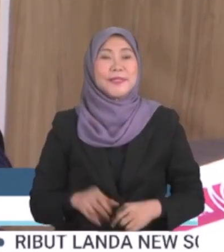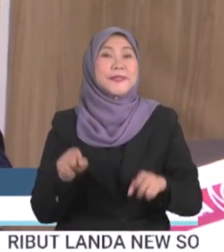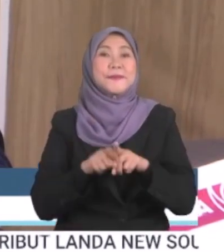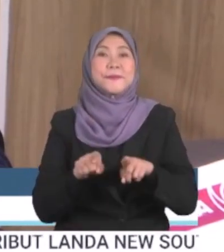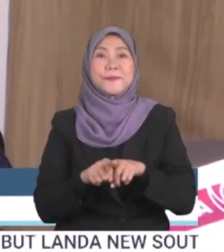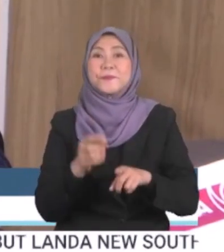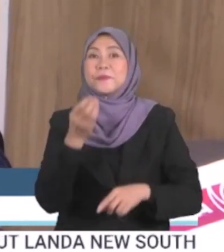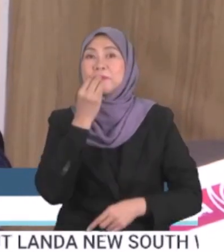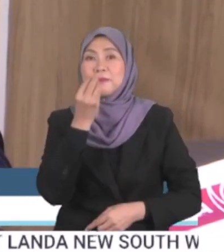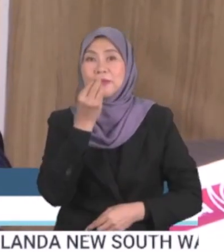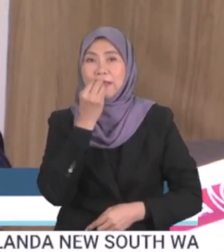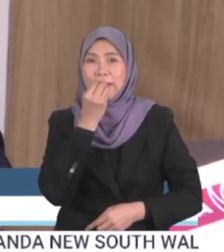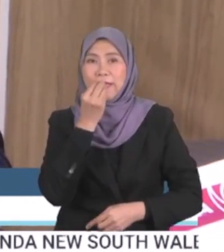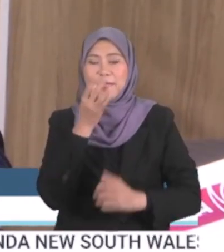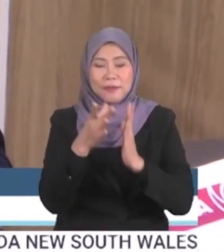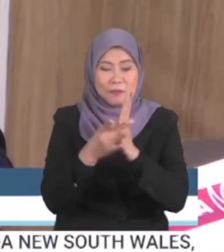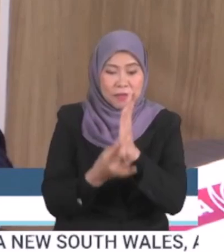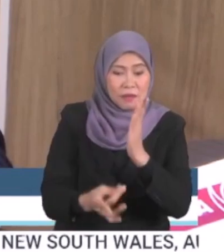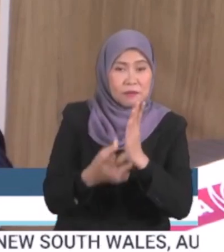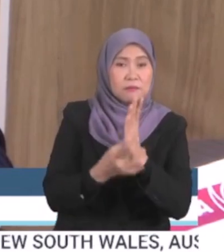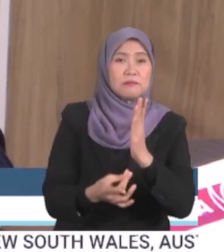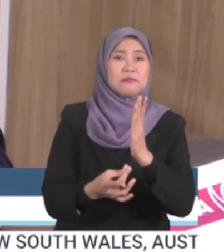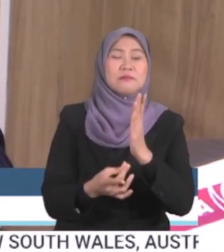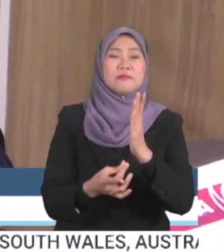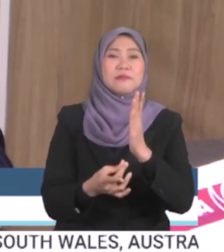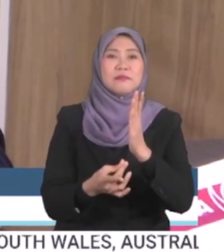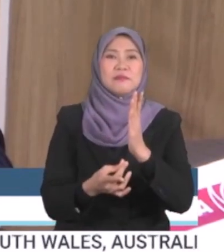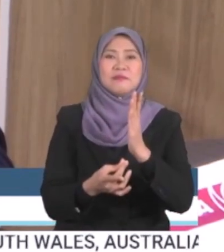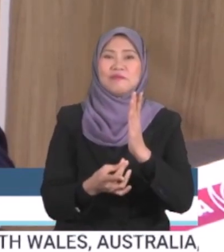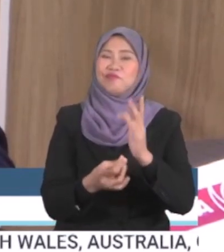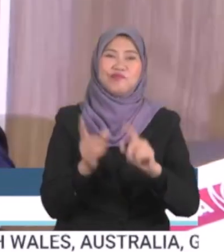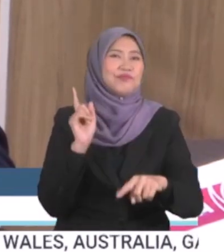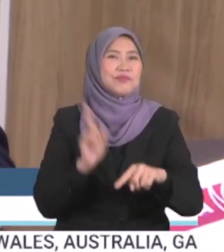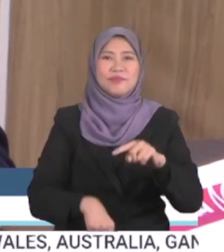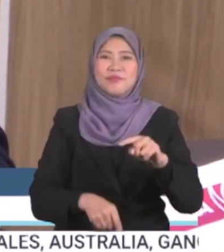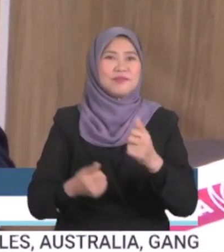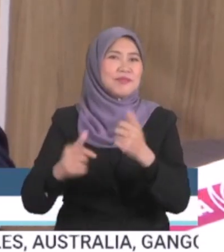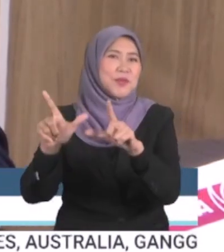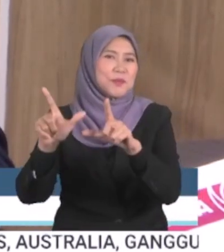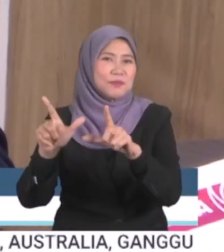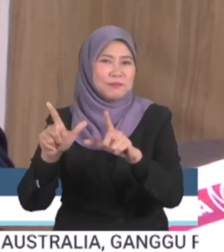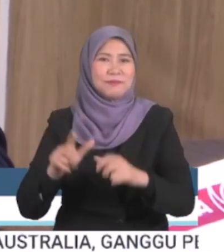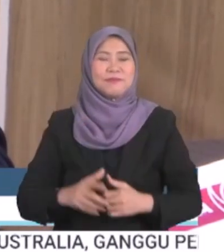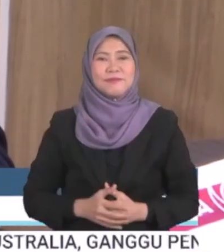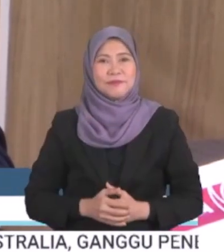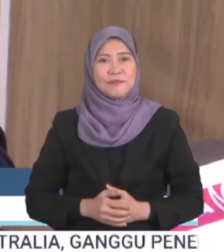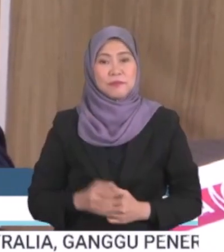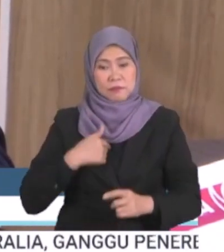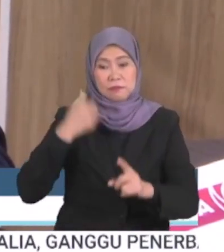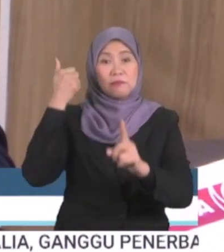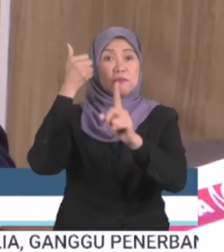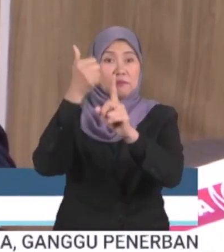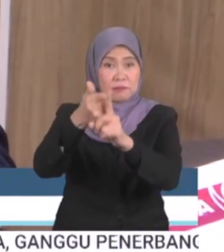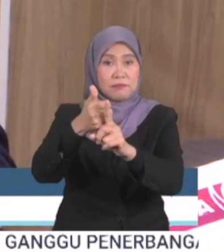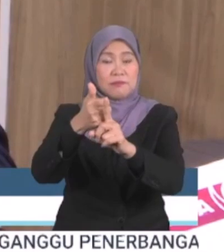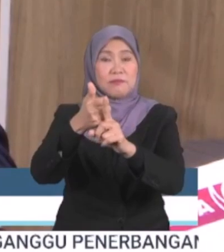Begitu juga makanan-makanan yang berminyak tidak akan dibenarkan. Saya telah